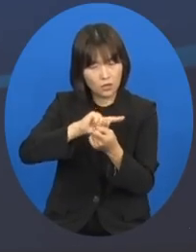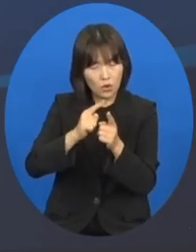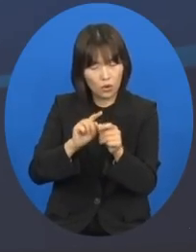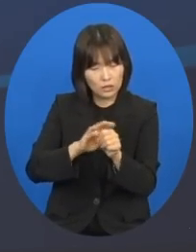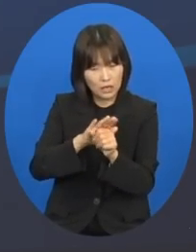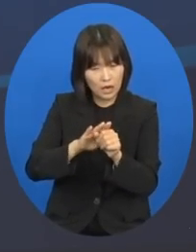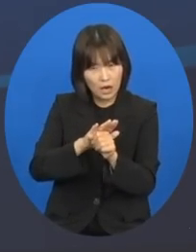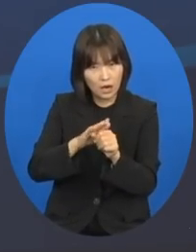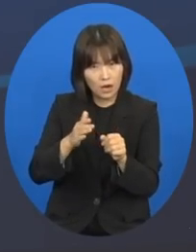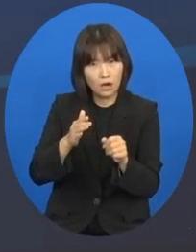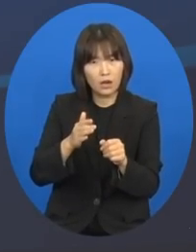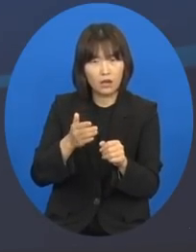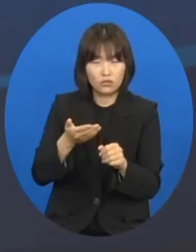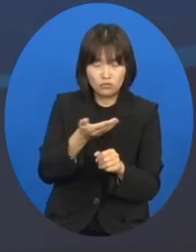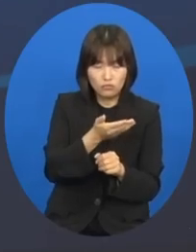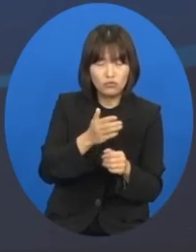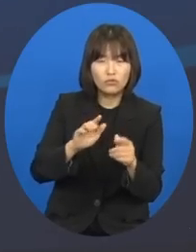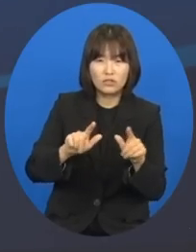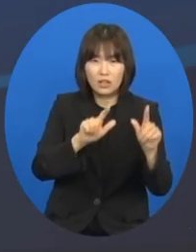여기